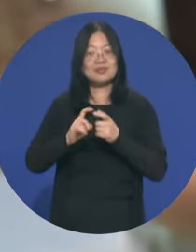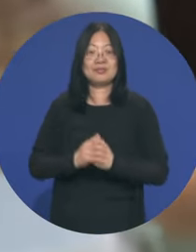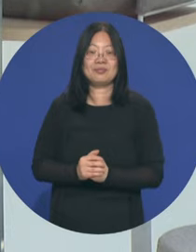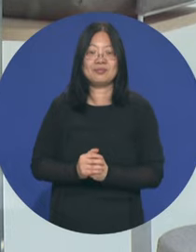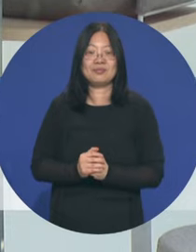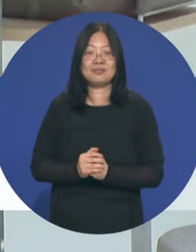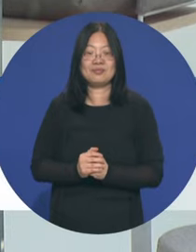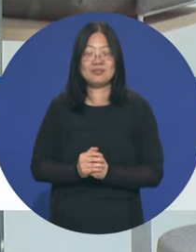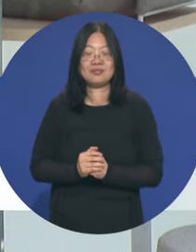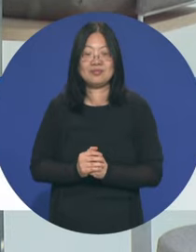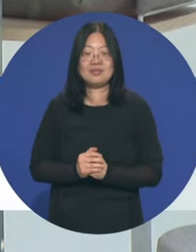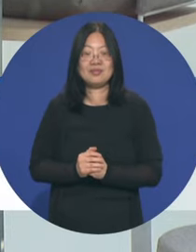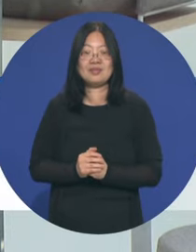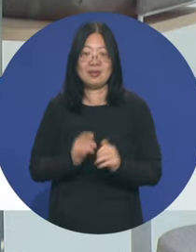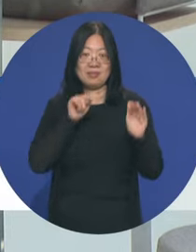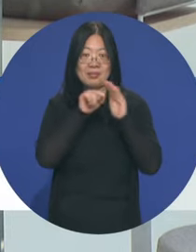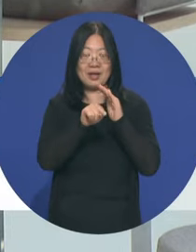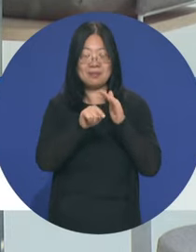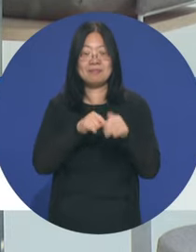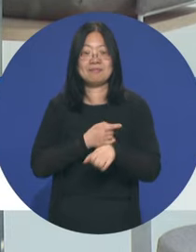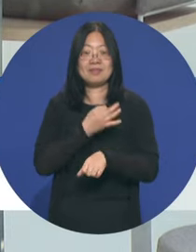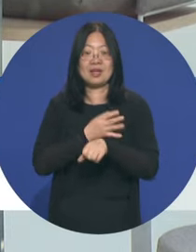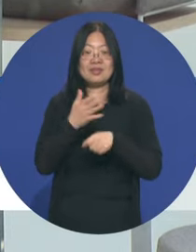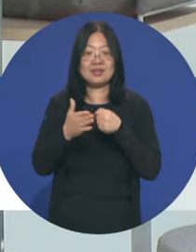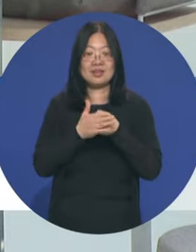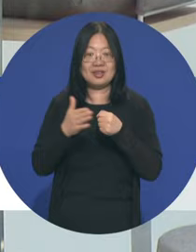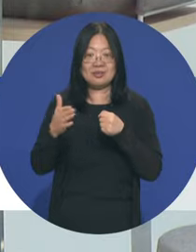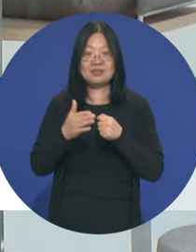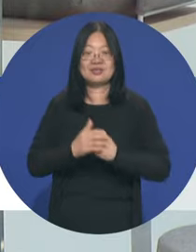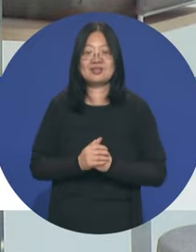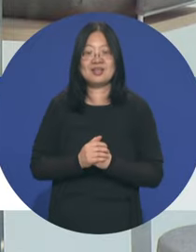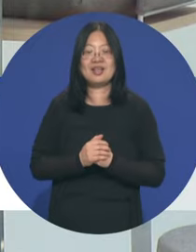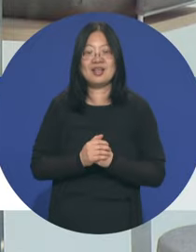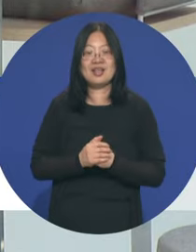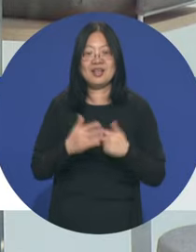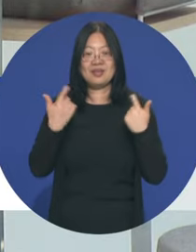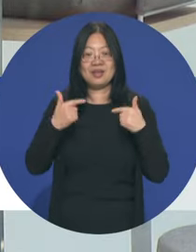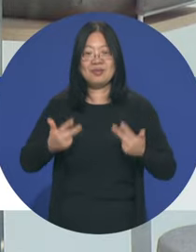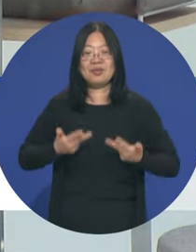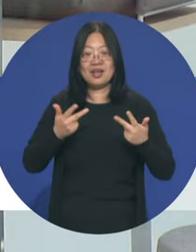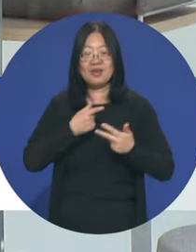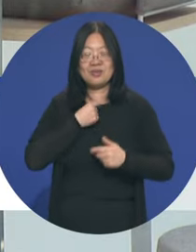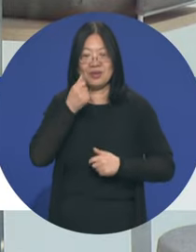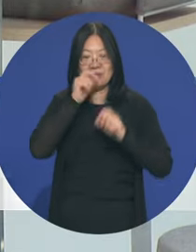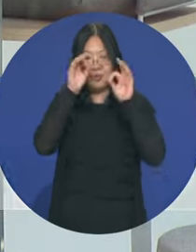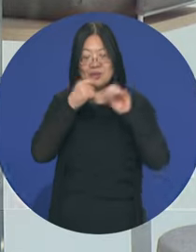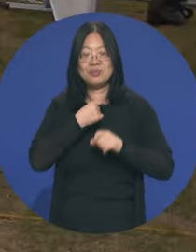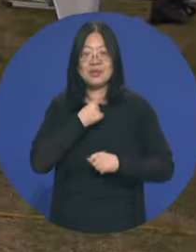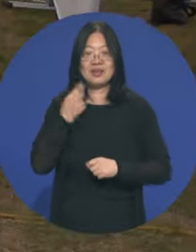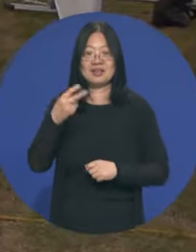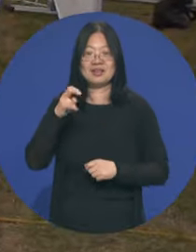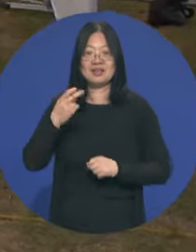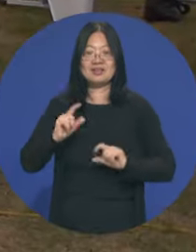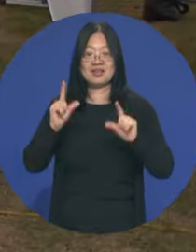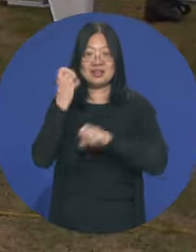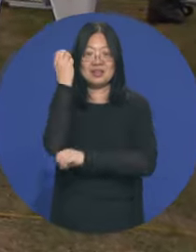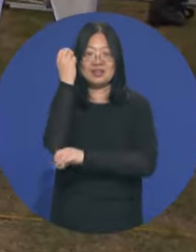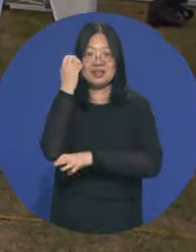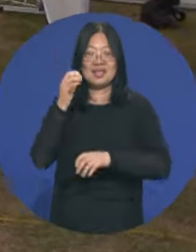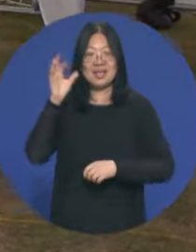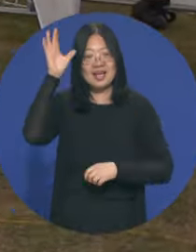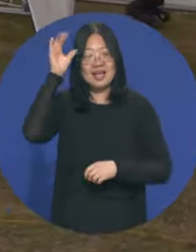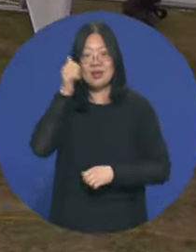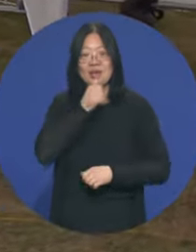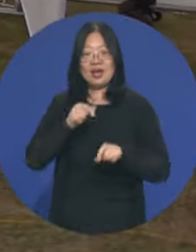끌었습니다. 접근성이 좋아서 자주 봉사활동 오고 싶고 고양이들도 맨날 보러 오고 싶습니다.